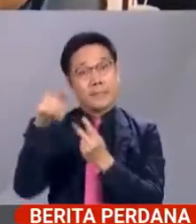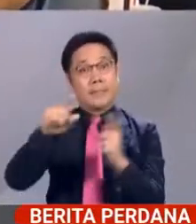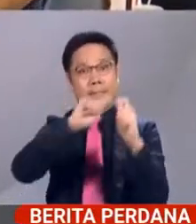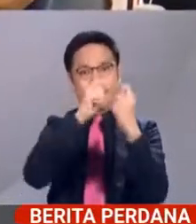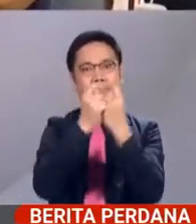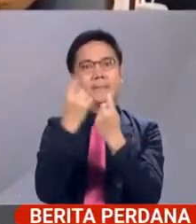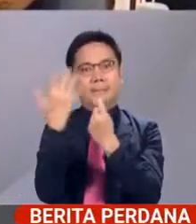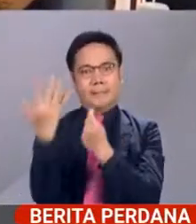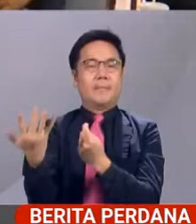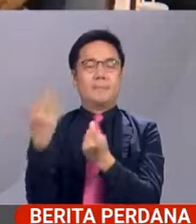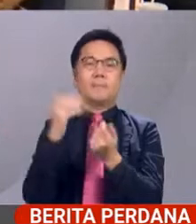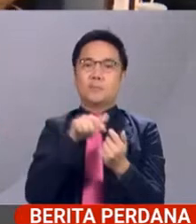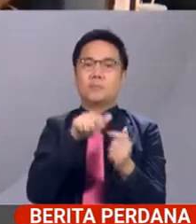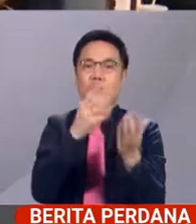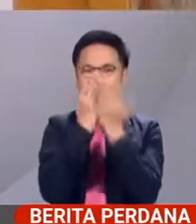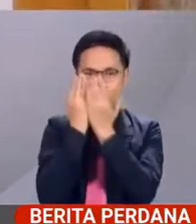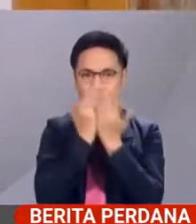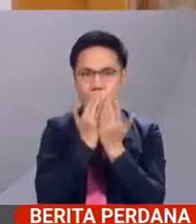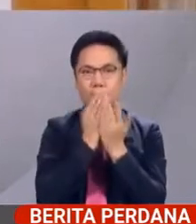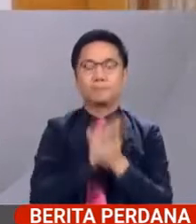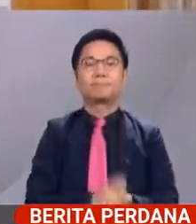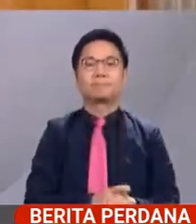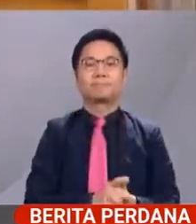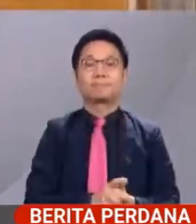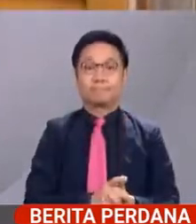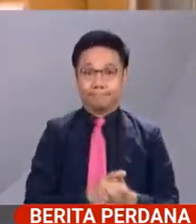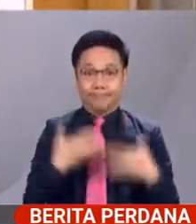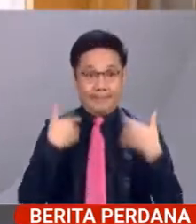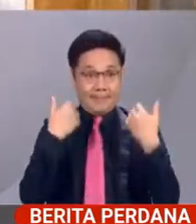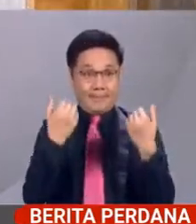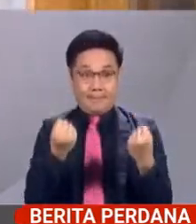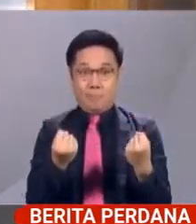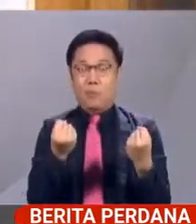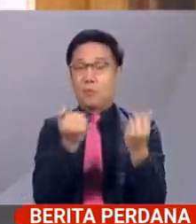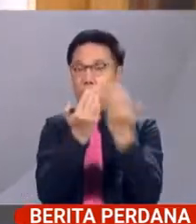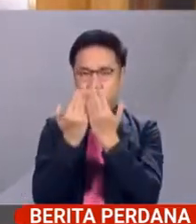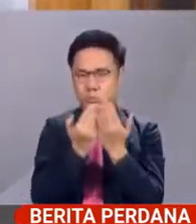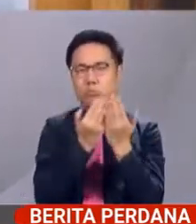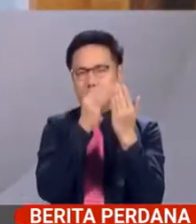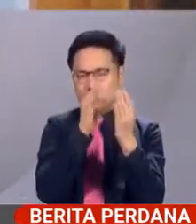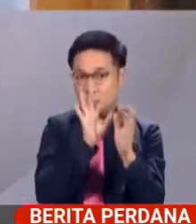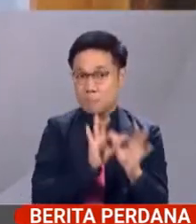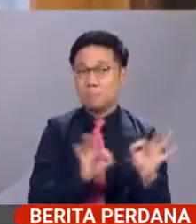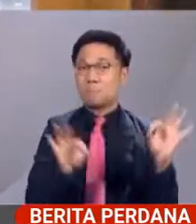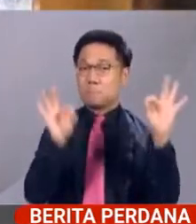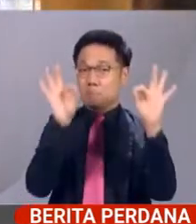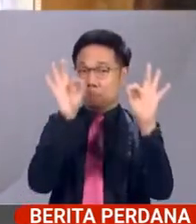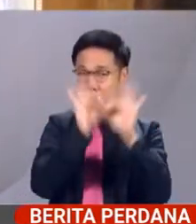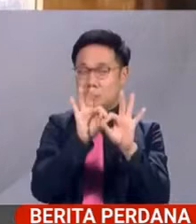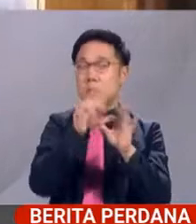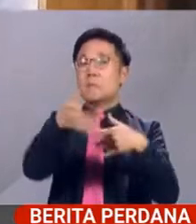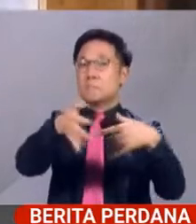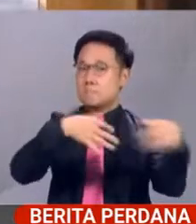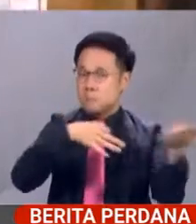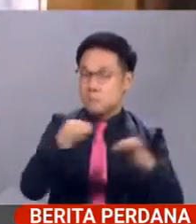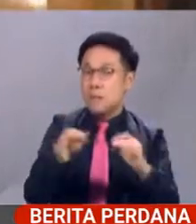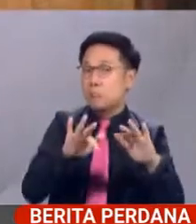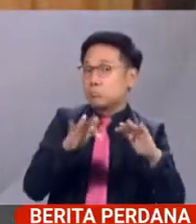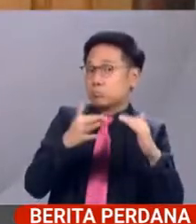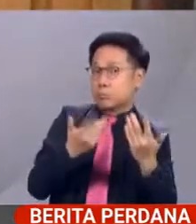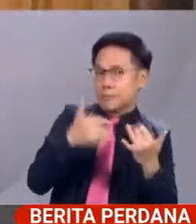itu. Aspek keselamatan dan kesihatan warga sekolah jelas menjadi keutamaan pihak SMK Dato' Lokman dalam mendepani